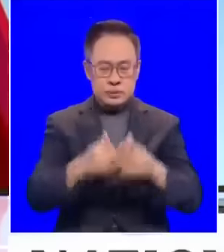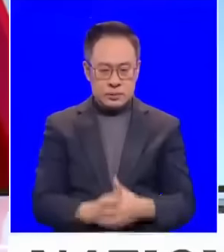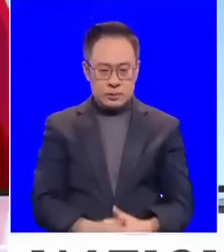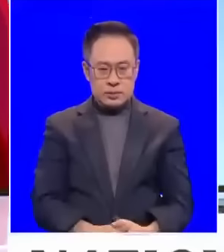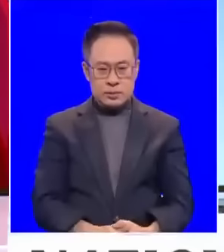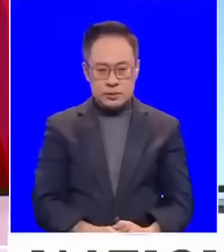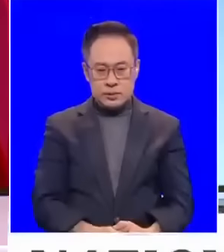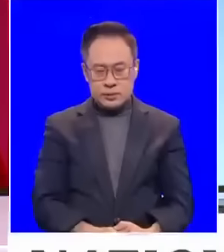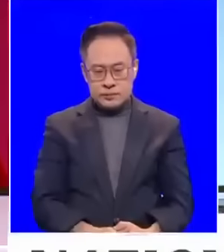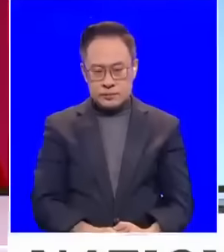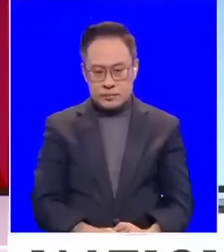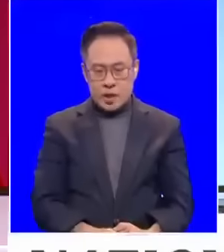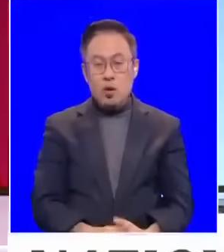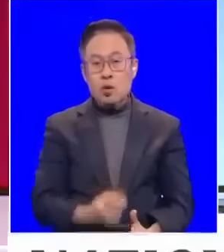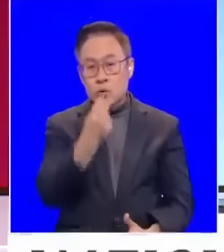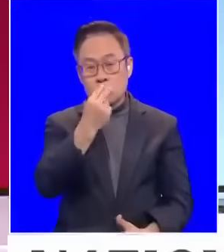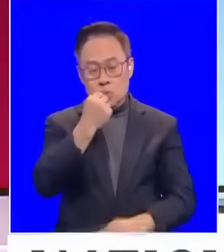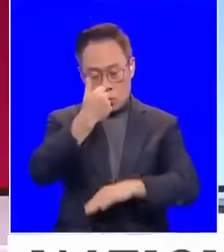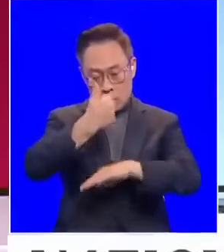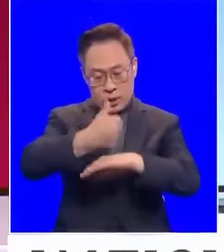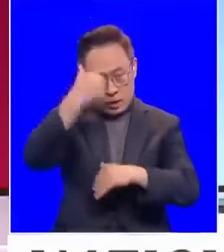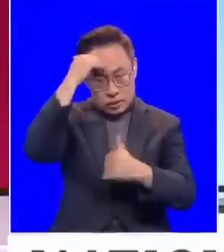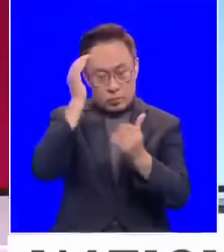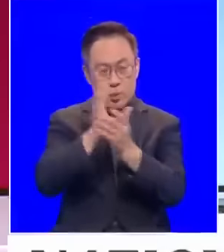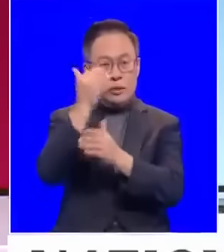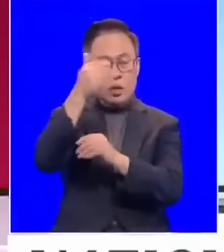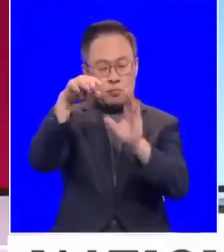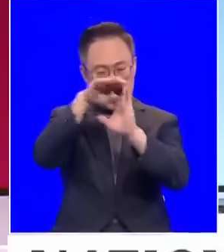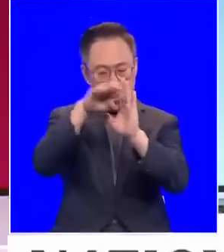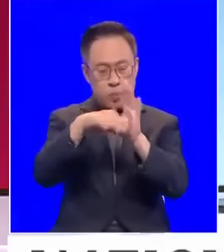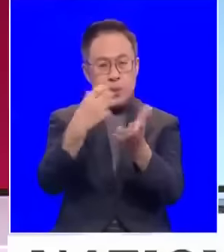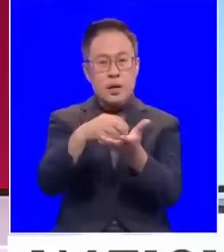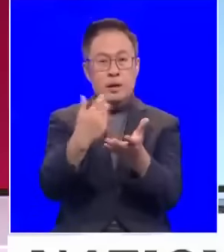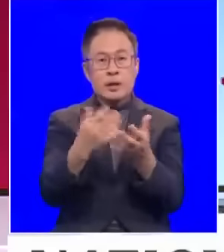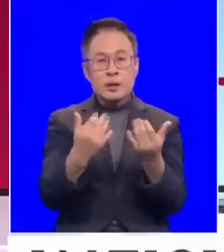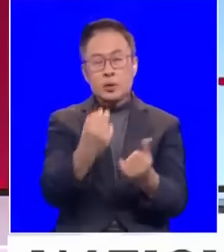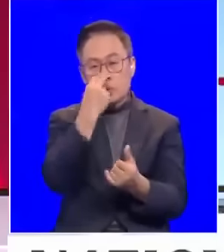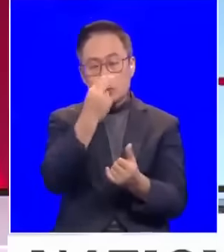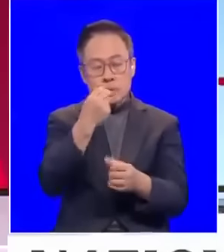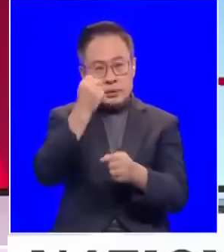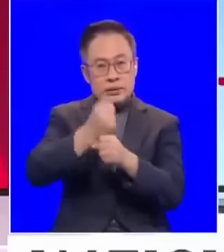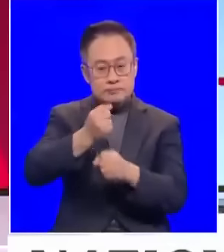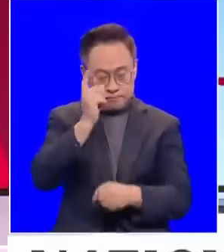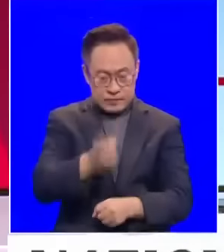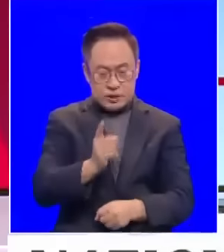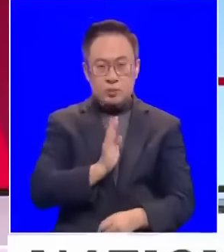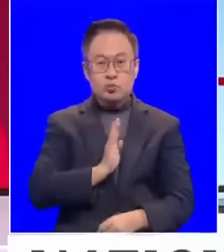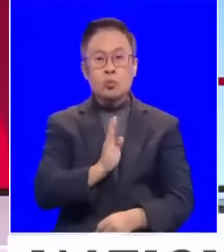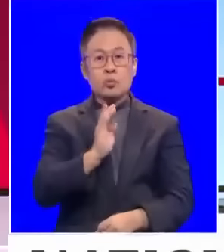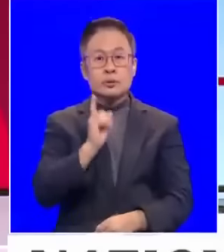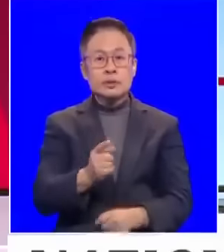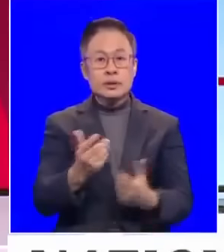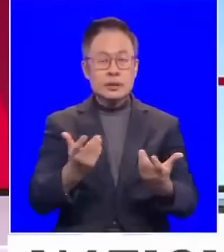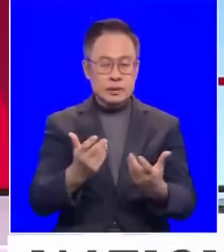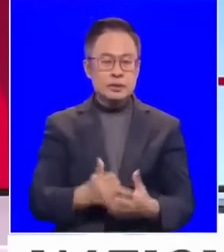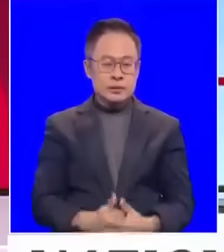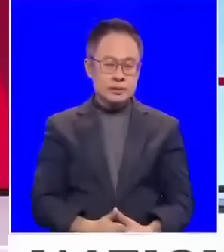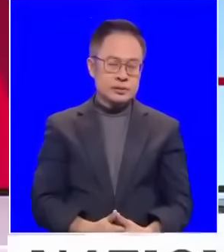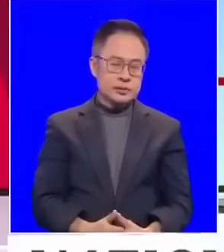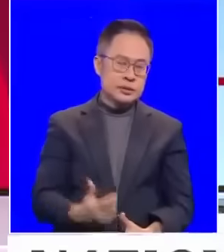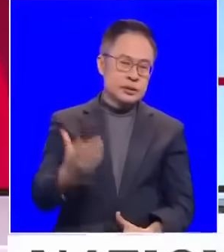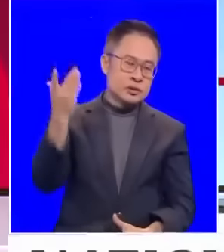รอติดตามกันผบ.ตร.นี่เปิดเรื่องนี้เองลุยเรื่องนี้เองนี่น่าจะให้ความเป็นธรรมได้กับทุกท่านนะคะเมื่อวานนี้เ